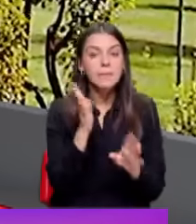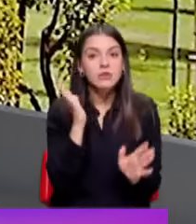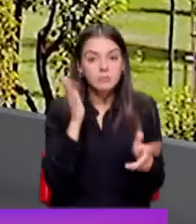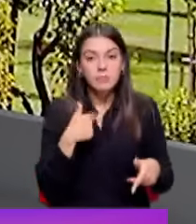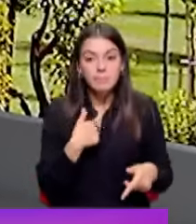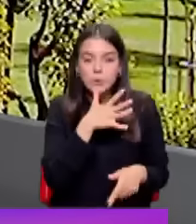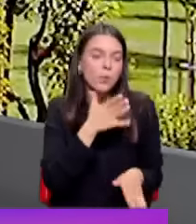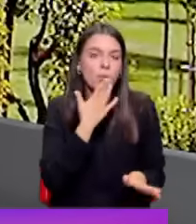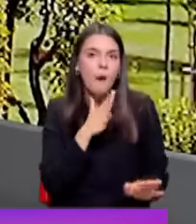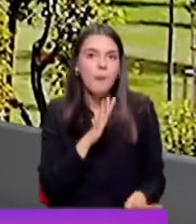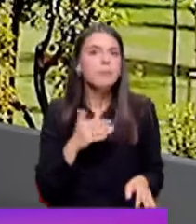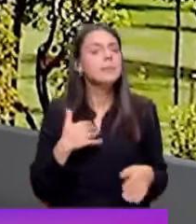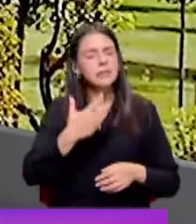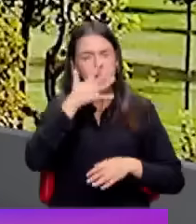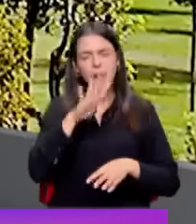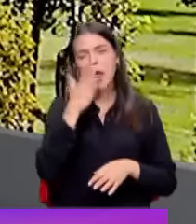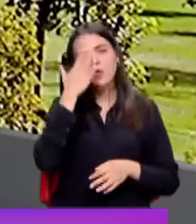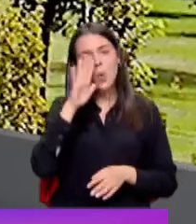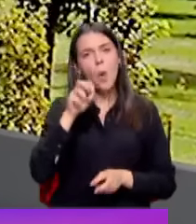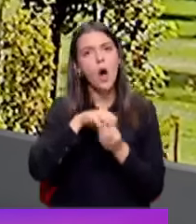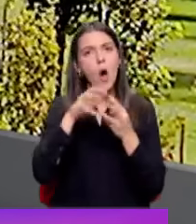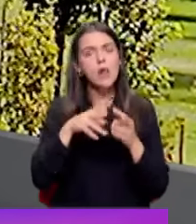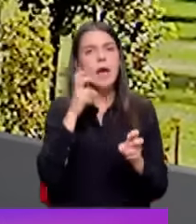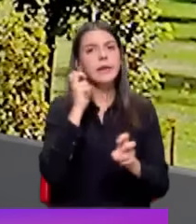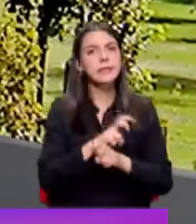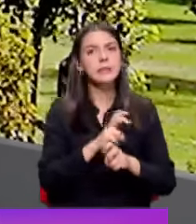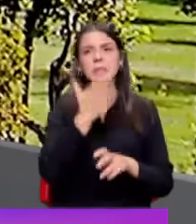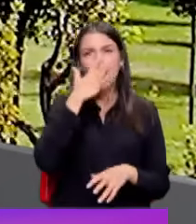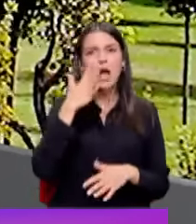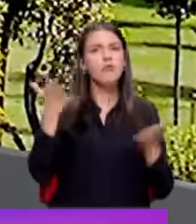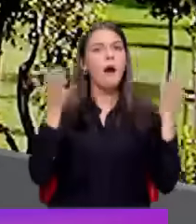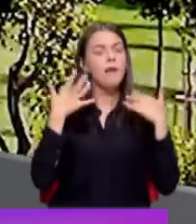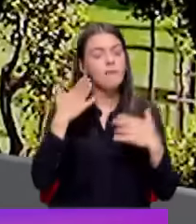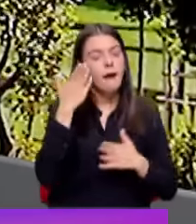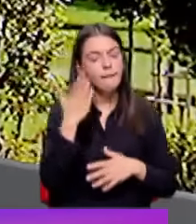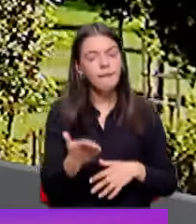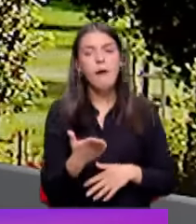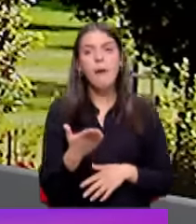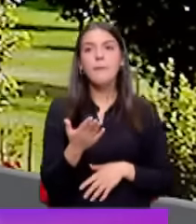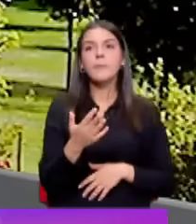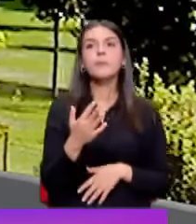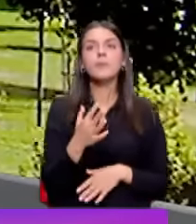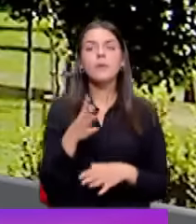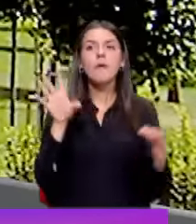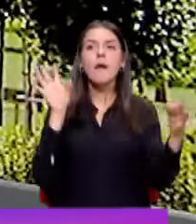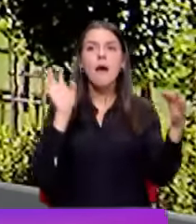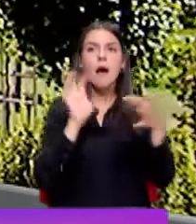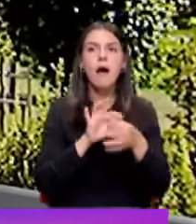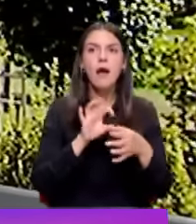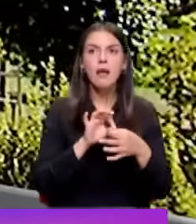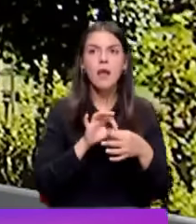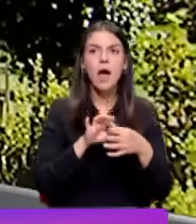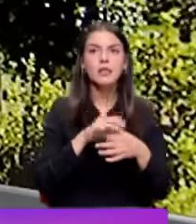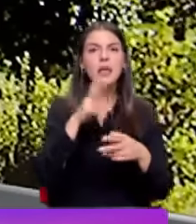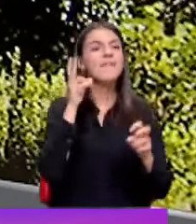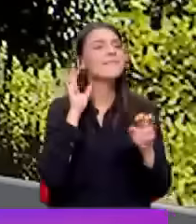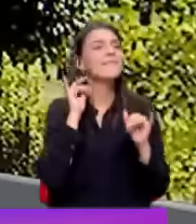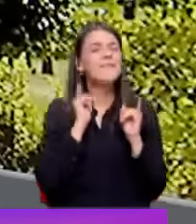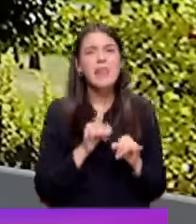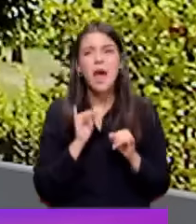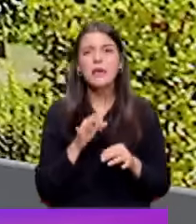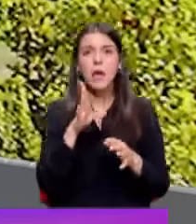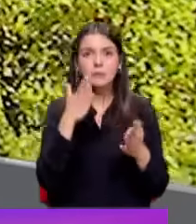Peki bizi bekleyen doğal afet riski sadece iklimle, onun sebep olduğu böyle ilave afetlerle, felaketlerle